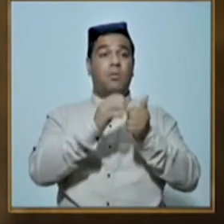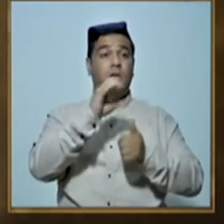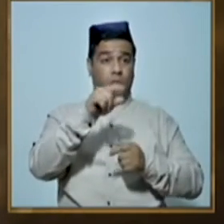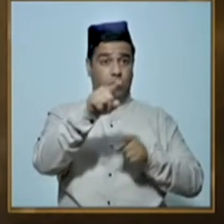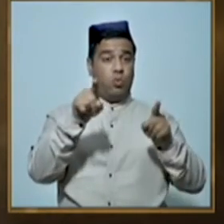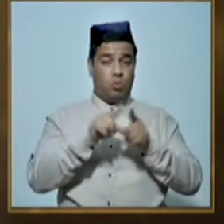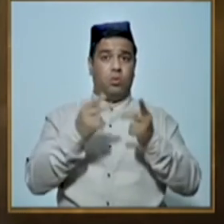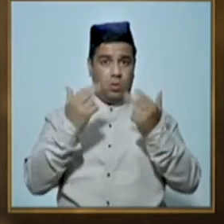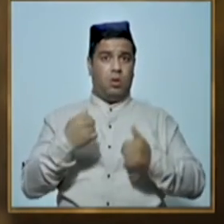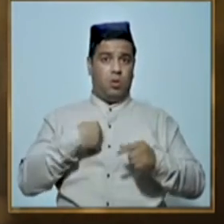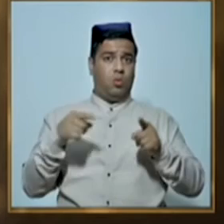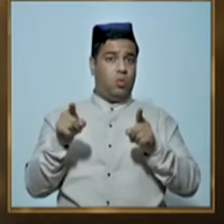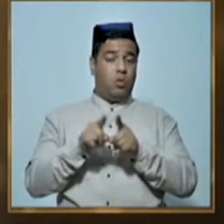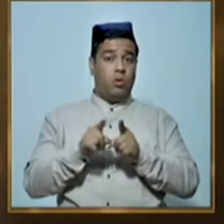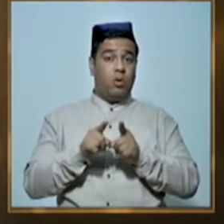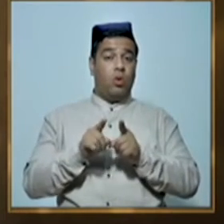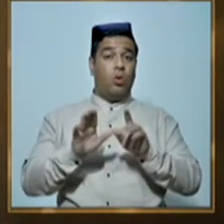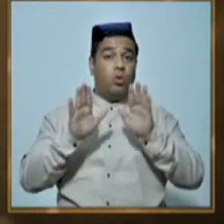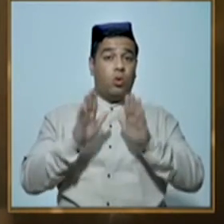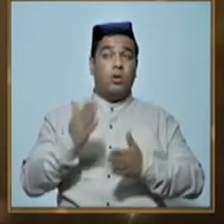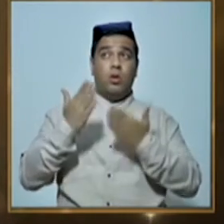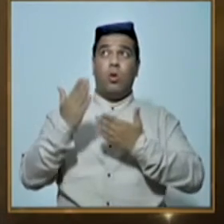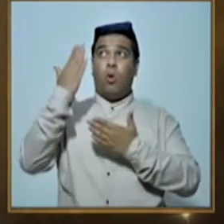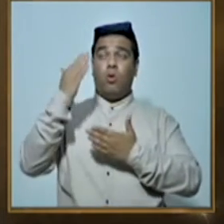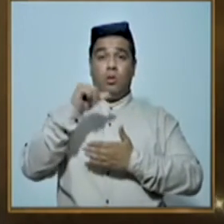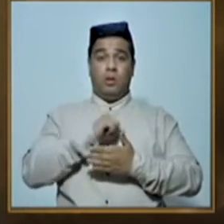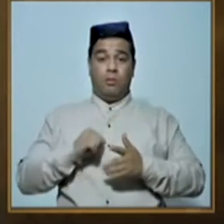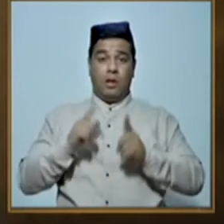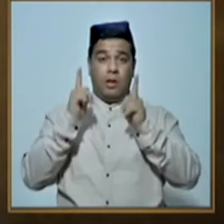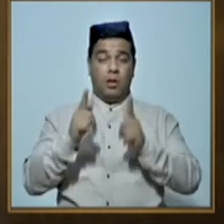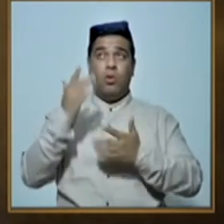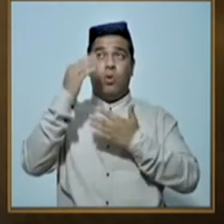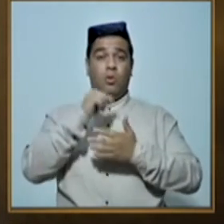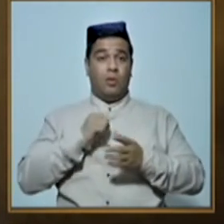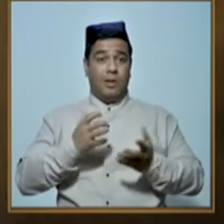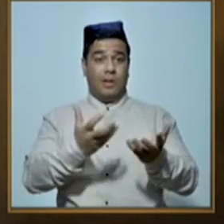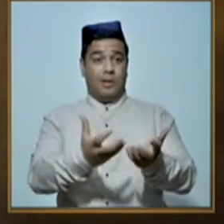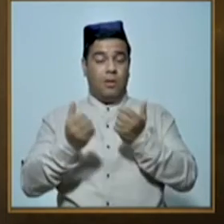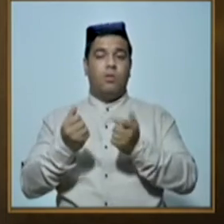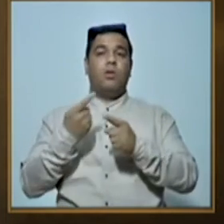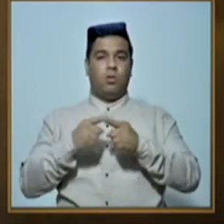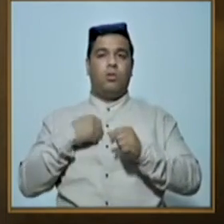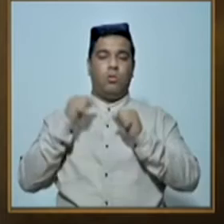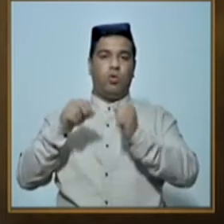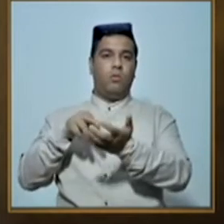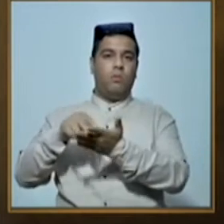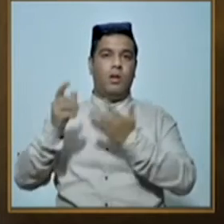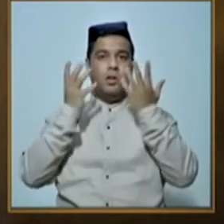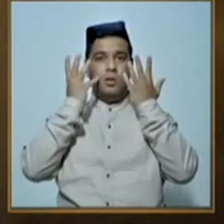Ha dedilar. Illa Alloh meni o'z rahmati bilan qamrab olsagina kirishim mumkin.